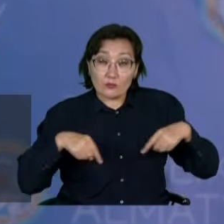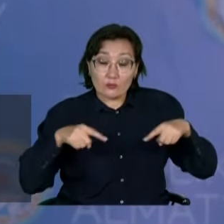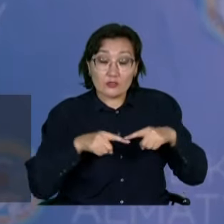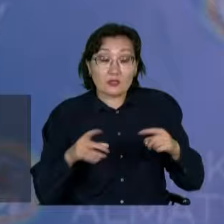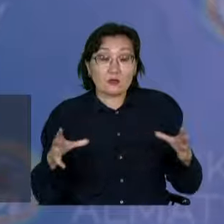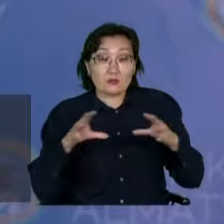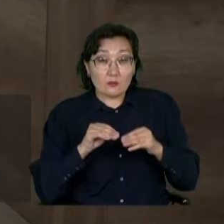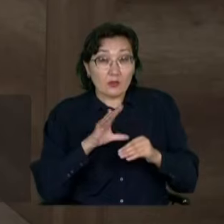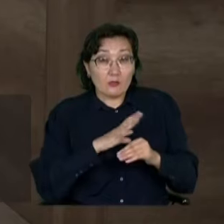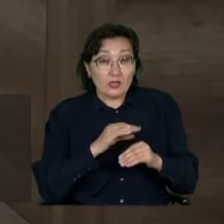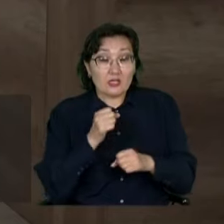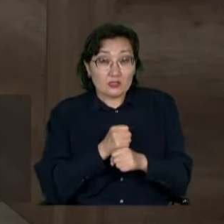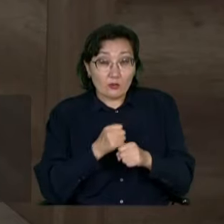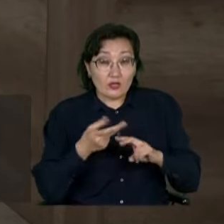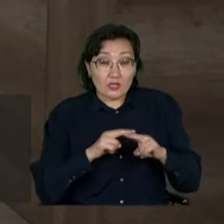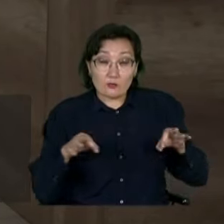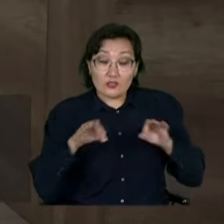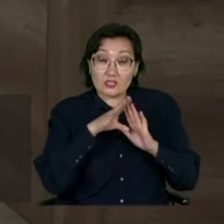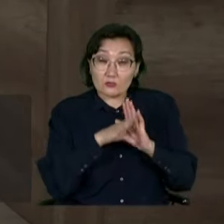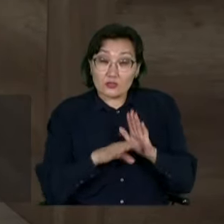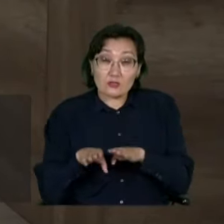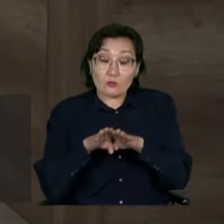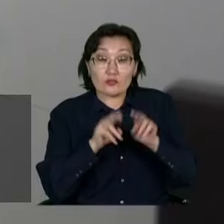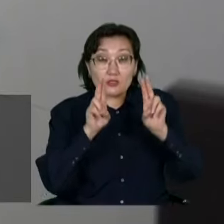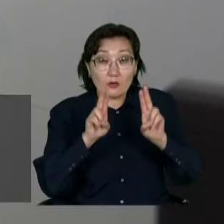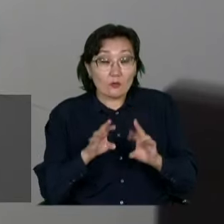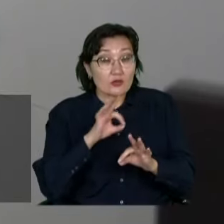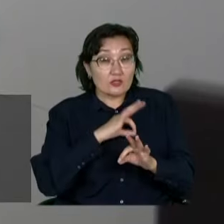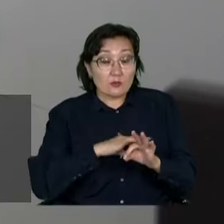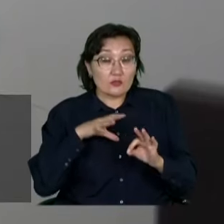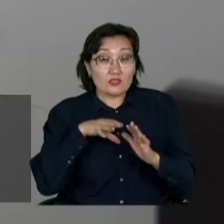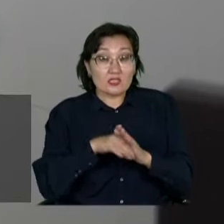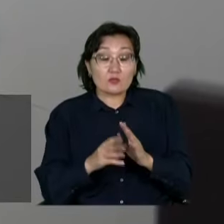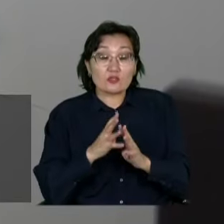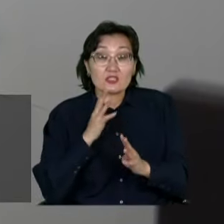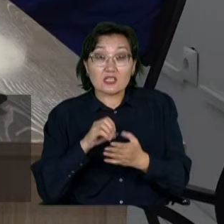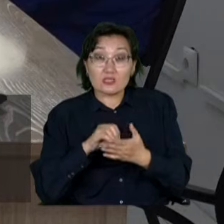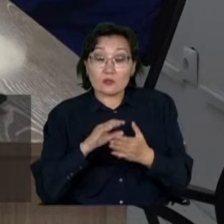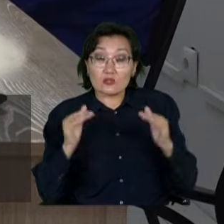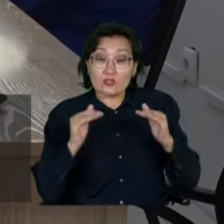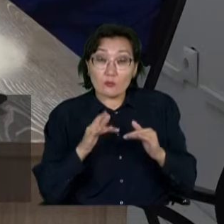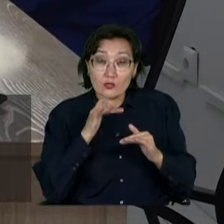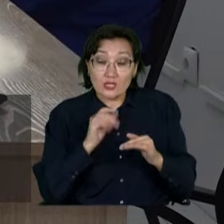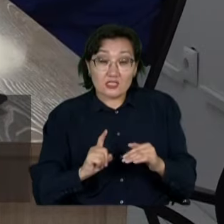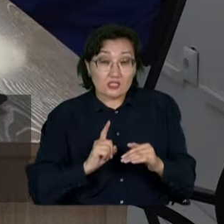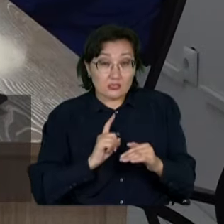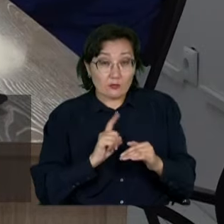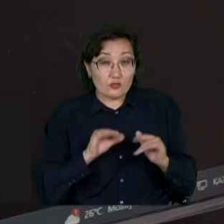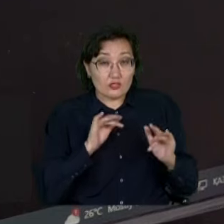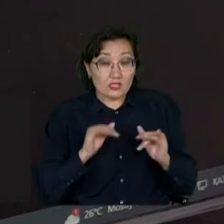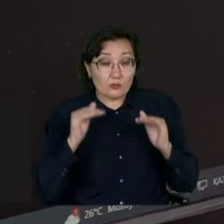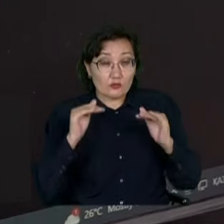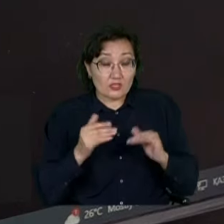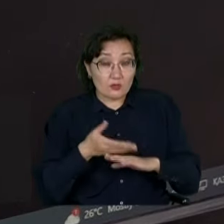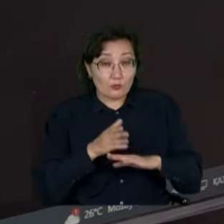разработана данная программа. Отметим, единый стандарт включит использование электронной очереди для минимизации времени ожидания и меры для